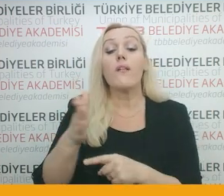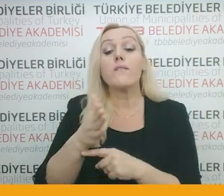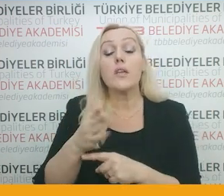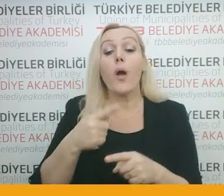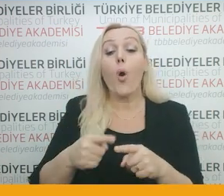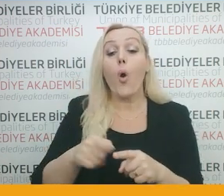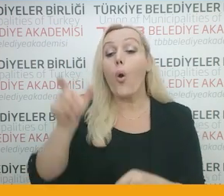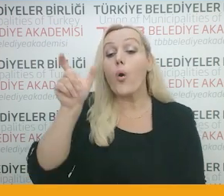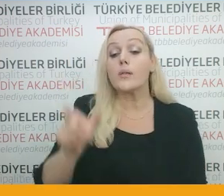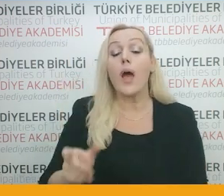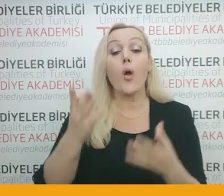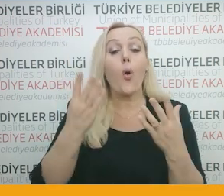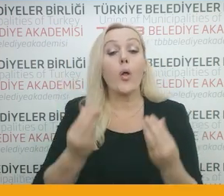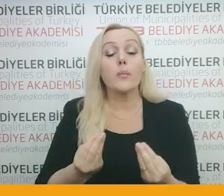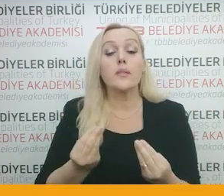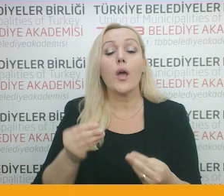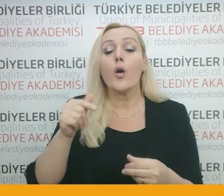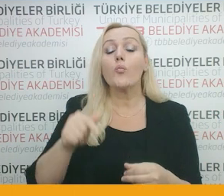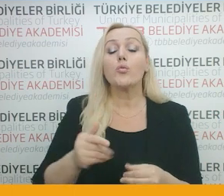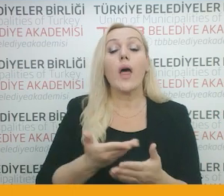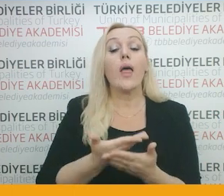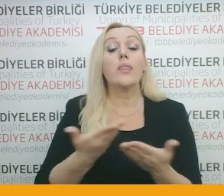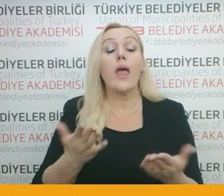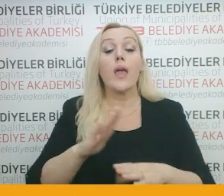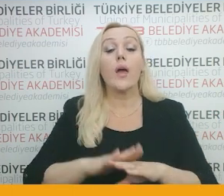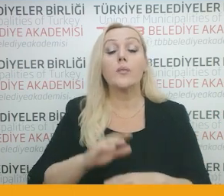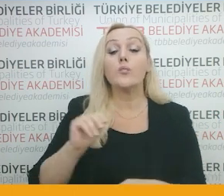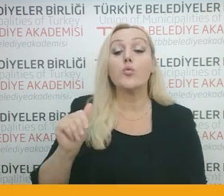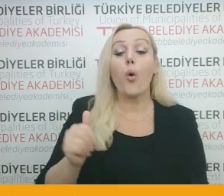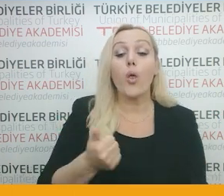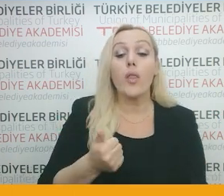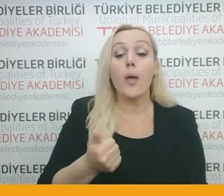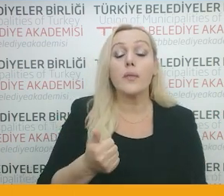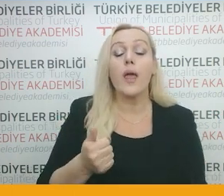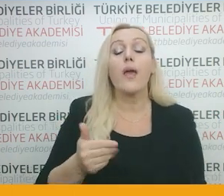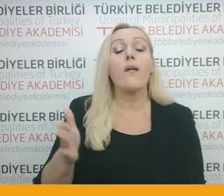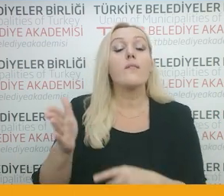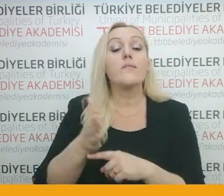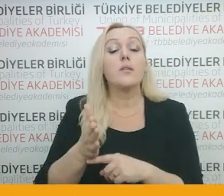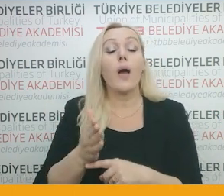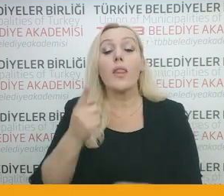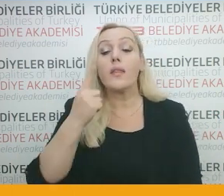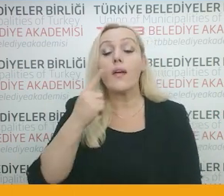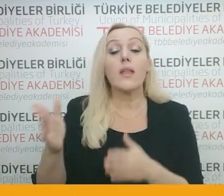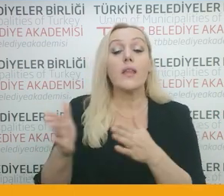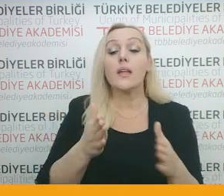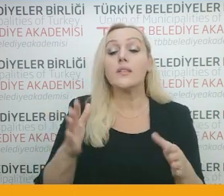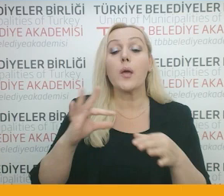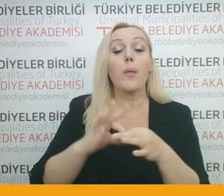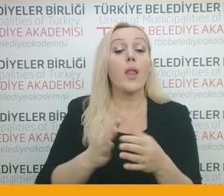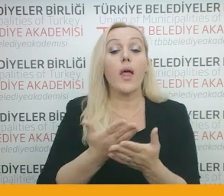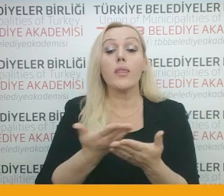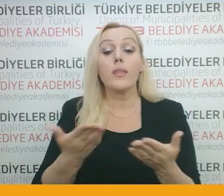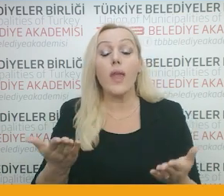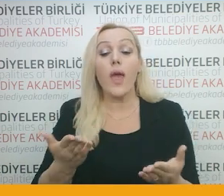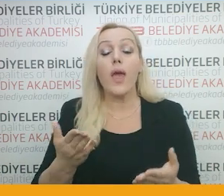olabiliriz. Dolayısıyla burada davranışlarımız önemli. Firmayla devlet arasında nasıl ilişki var?